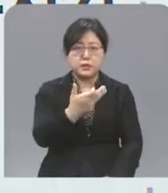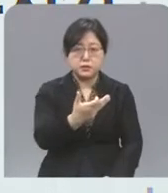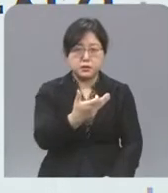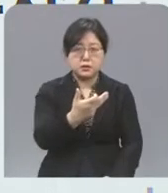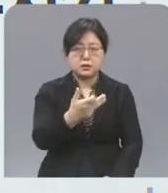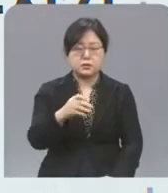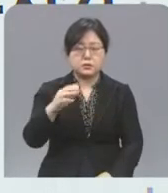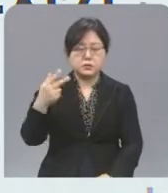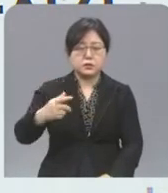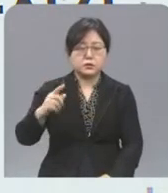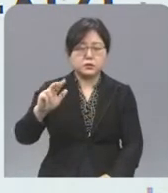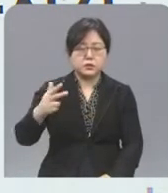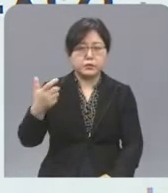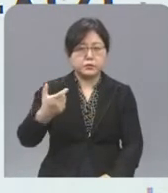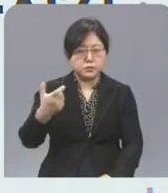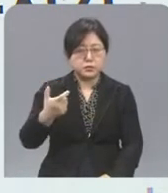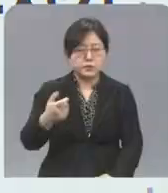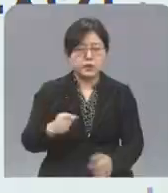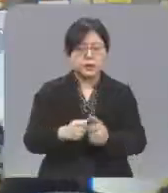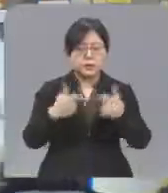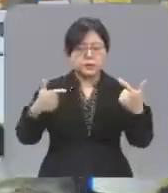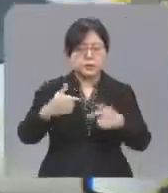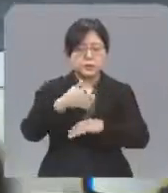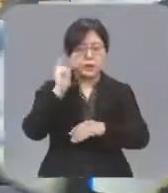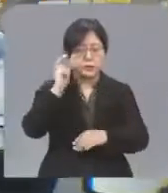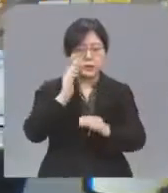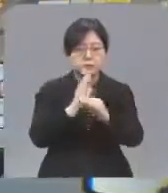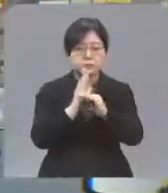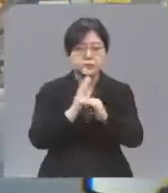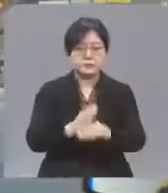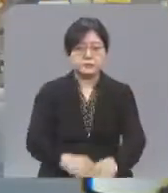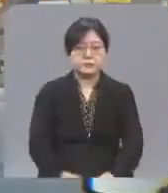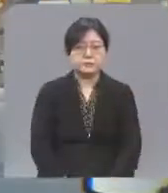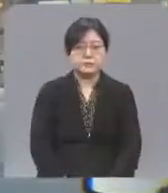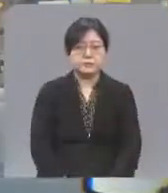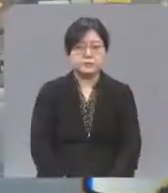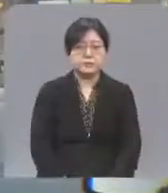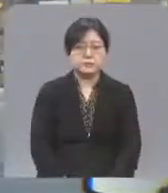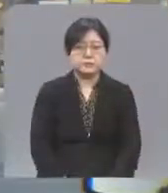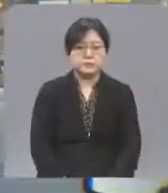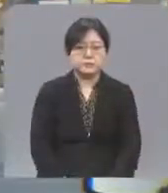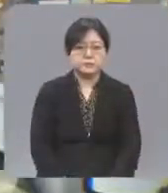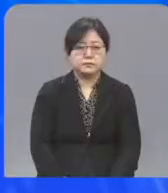718대와 1,760여 대씩 증가할 것으로 예상됩니다.